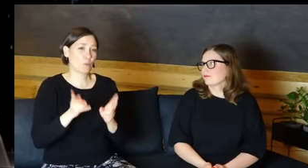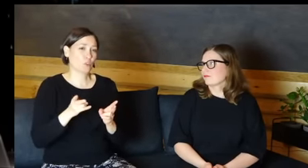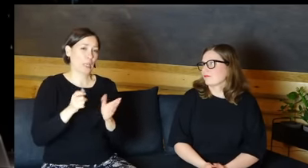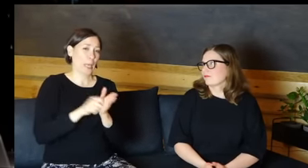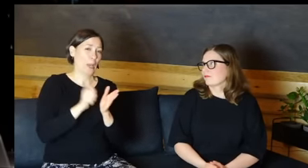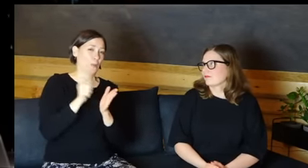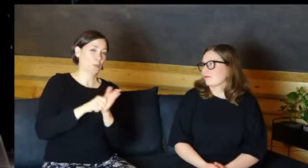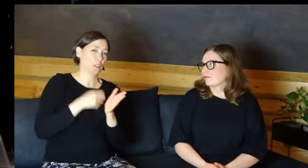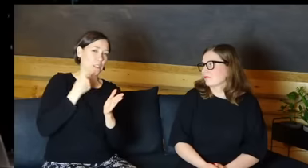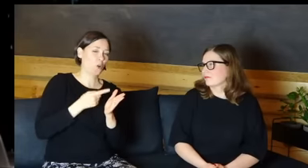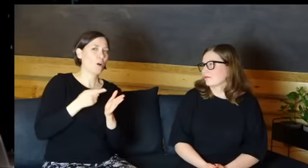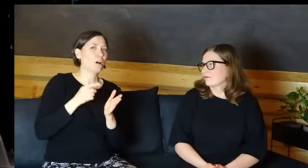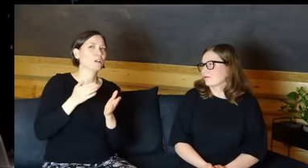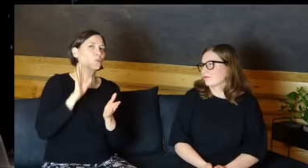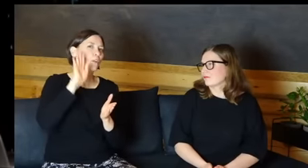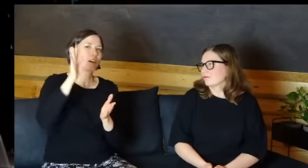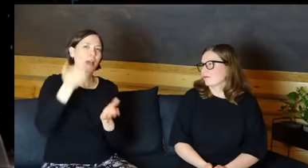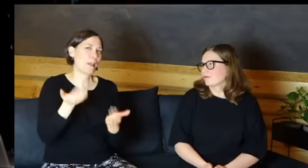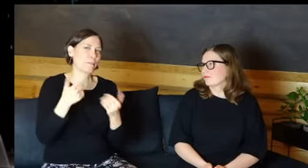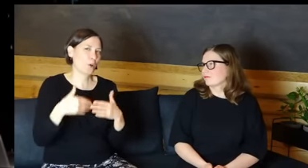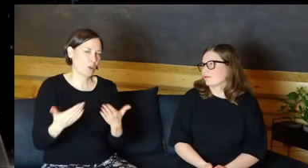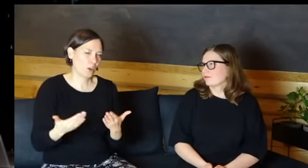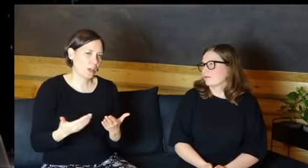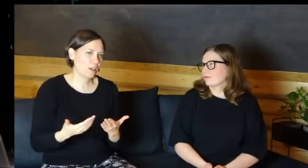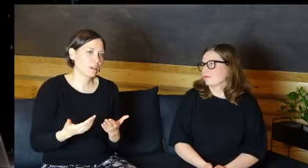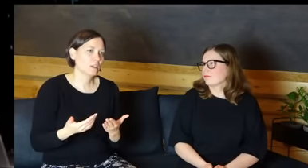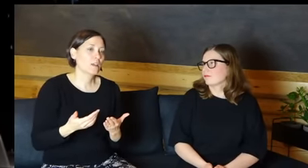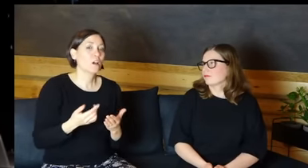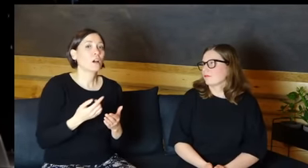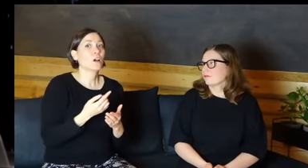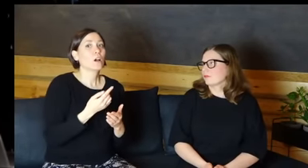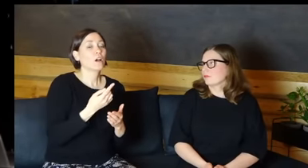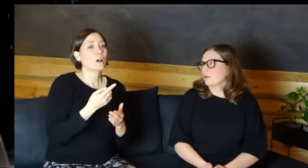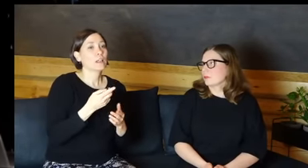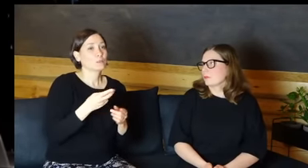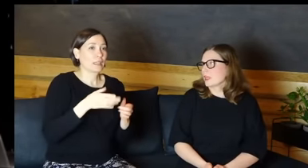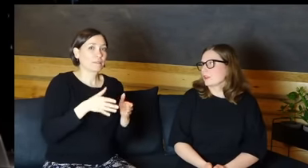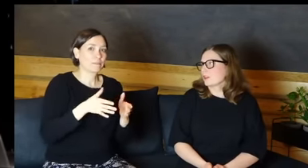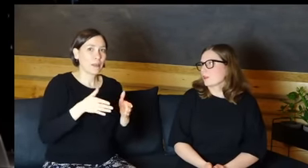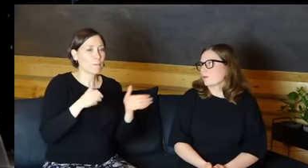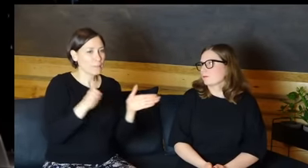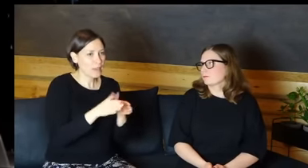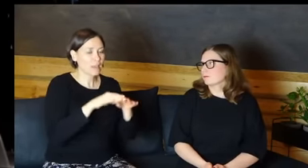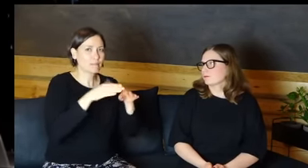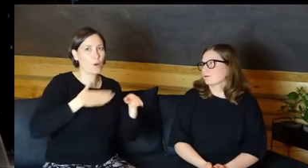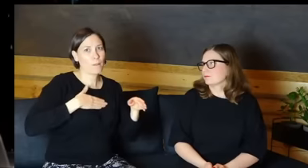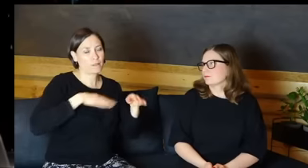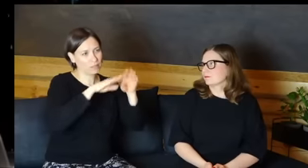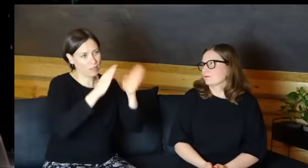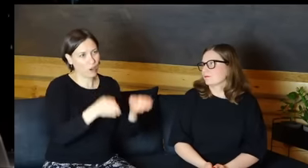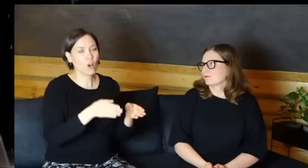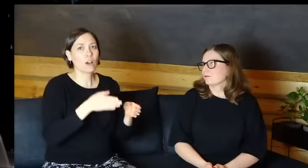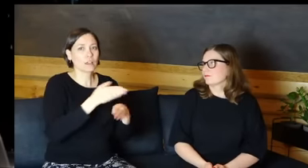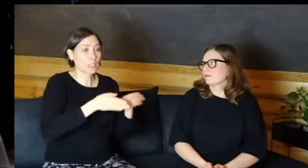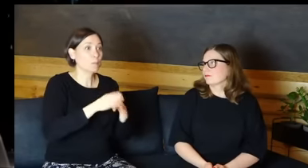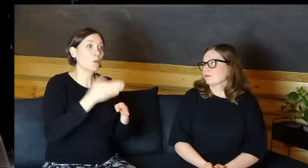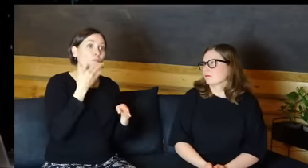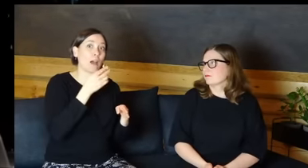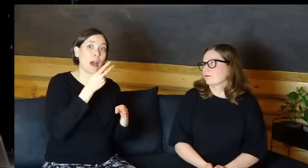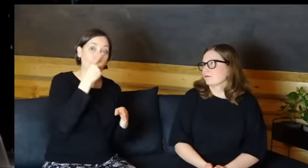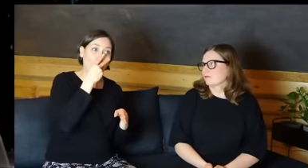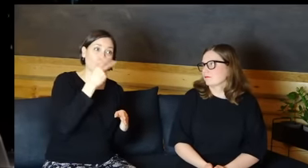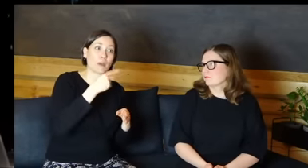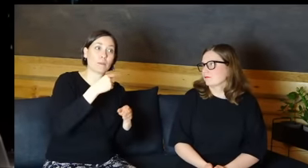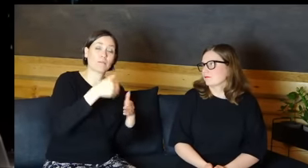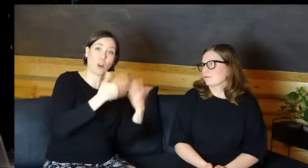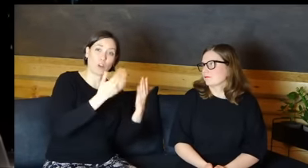viittaa. Pientalopuolella ehkä vähän valosampi näkymä, mutta isompi rakentaminen tulee selkeästi alas. Se kuitenkin avaa